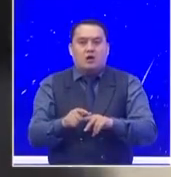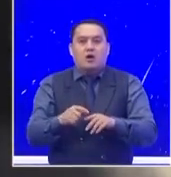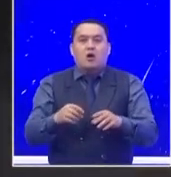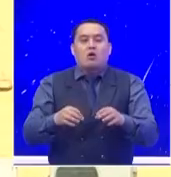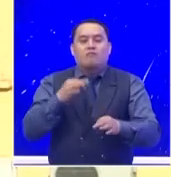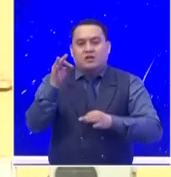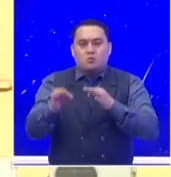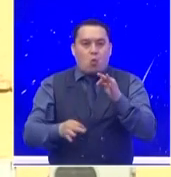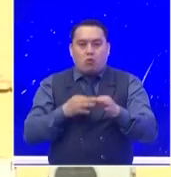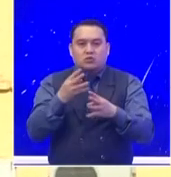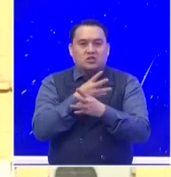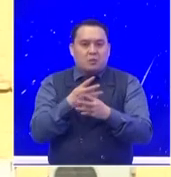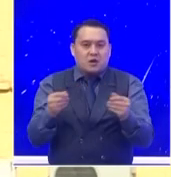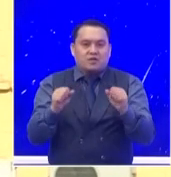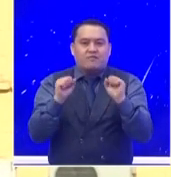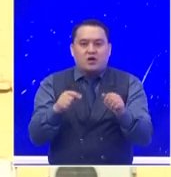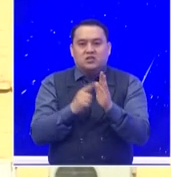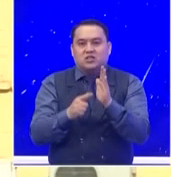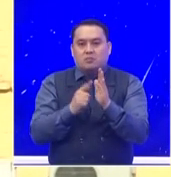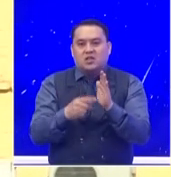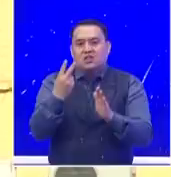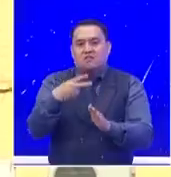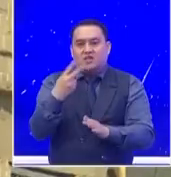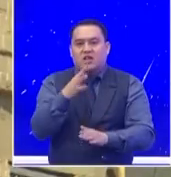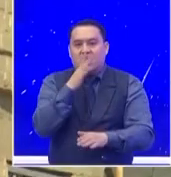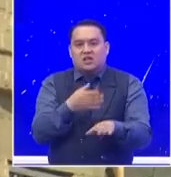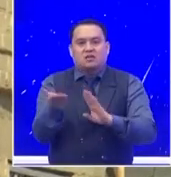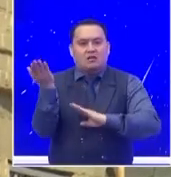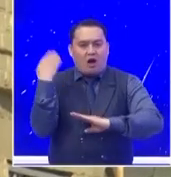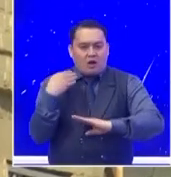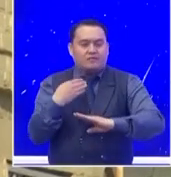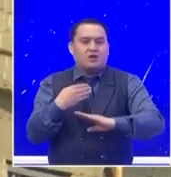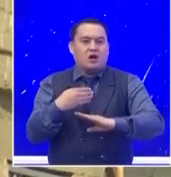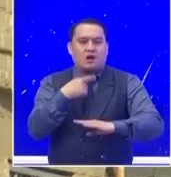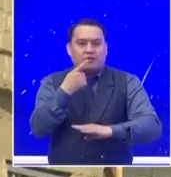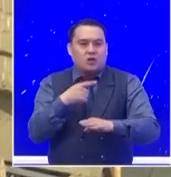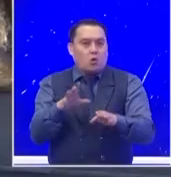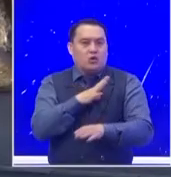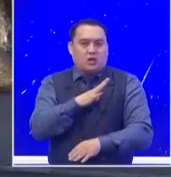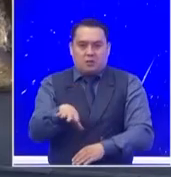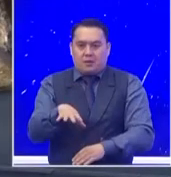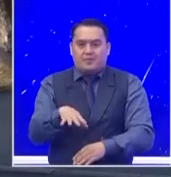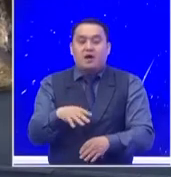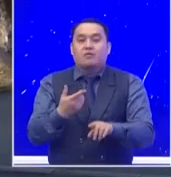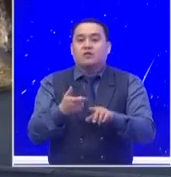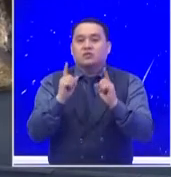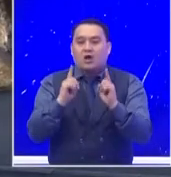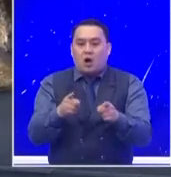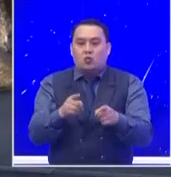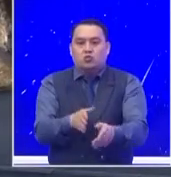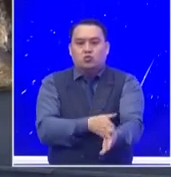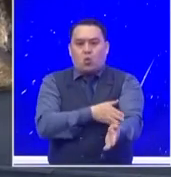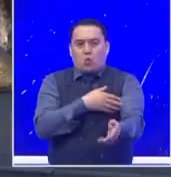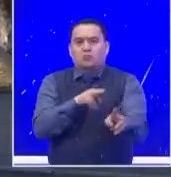космоса и глобального потепления. 70 и даже 20 лет назад, как считают старожилы, такого не было. Однако, согласно